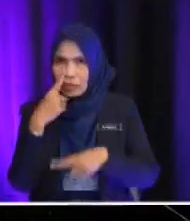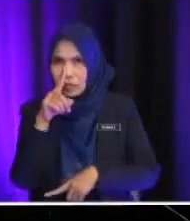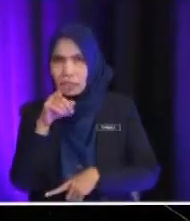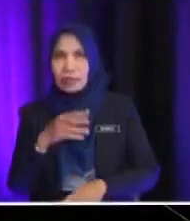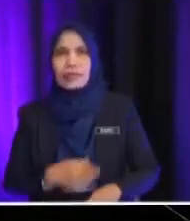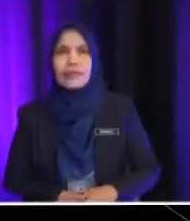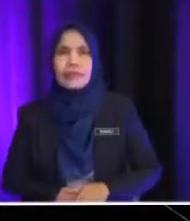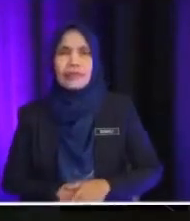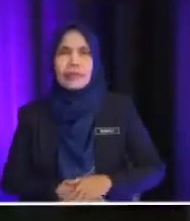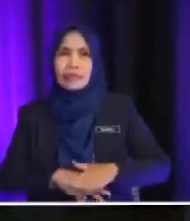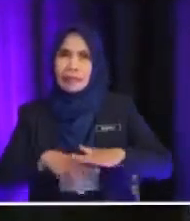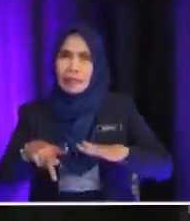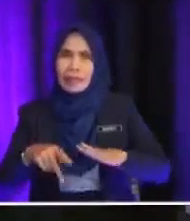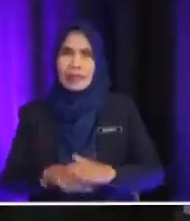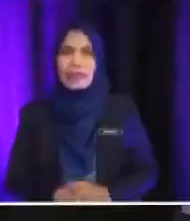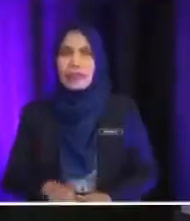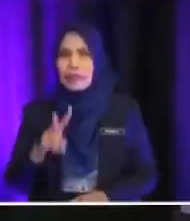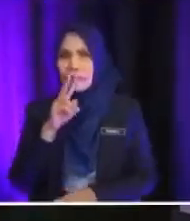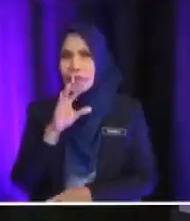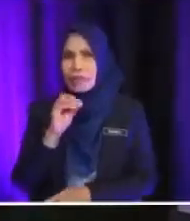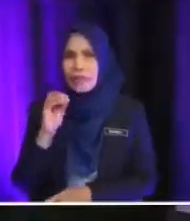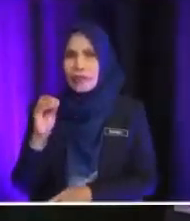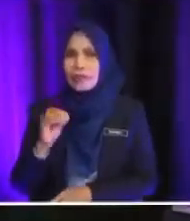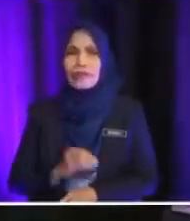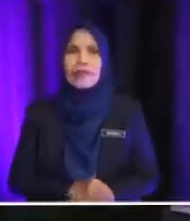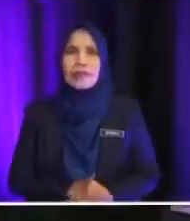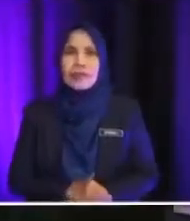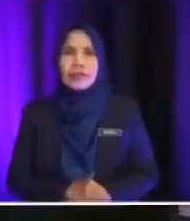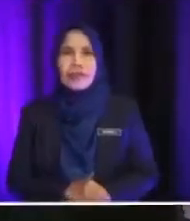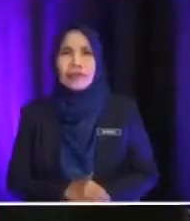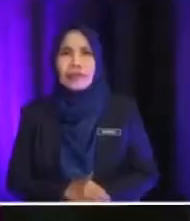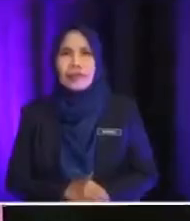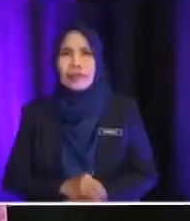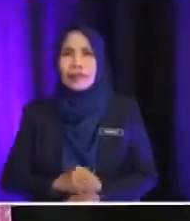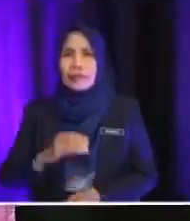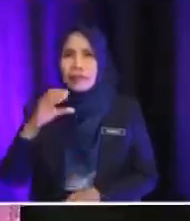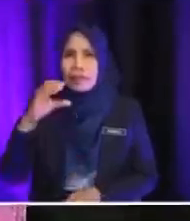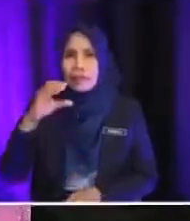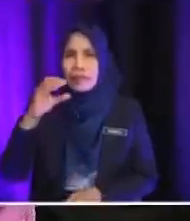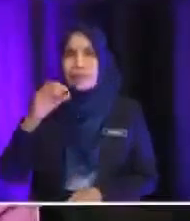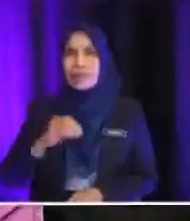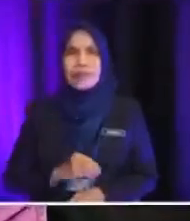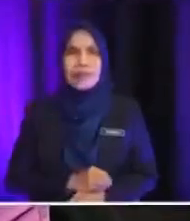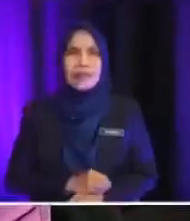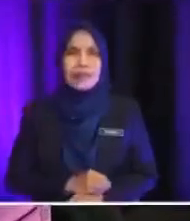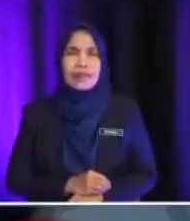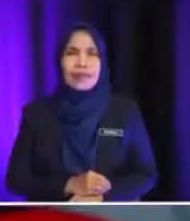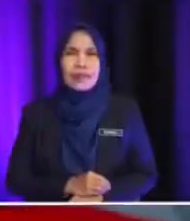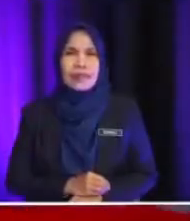gunakan adalah 200 darjah Celsius. 200 darjah Celsius. Dan masa kita panaskan sekejap